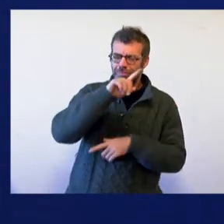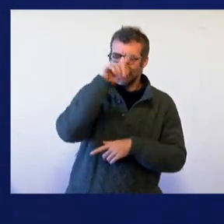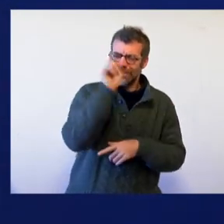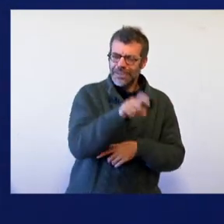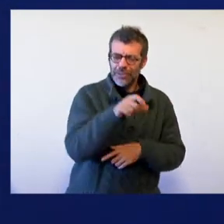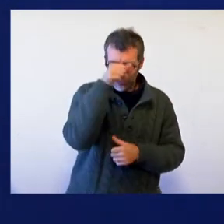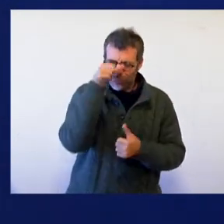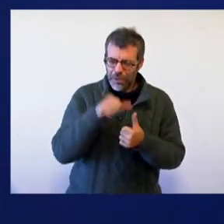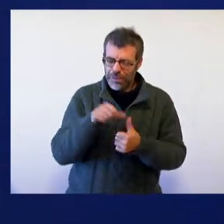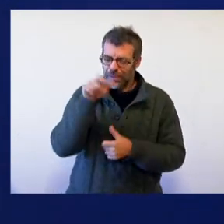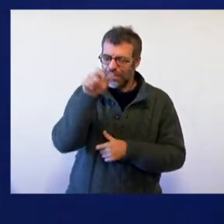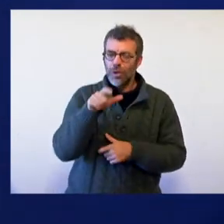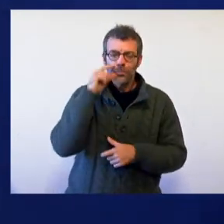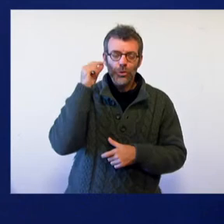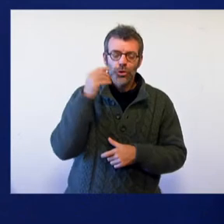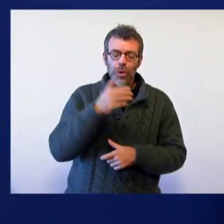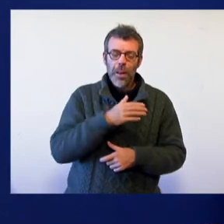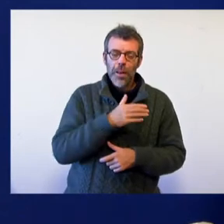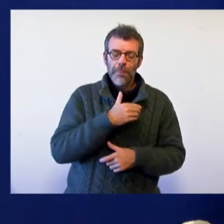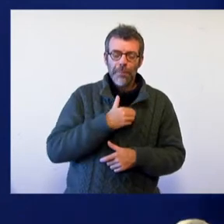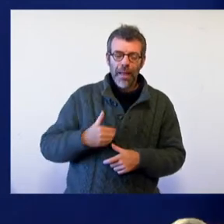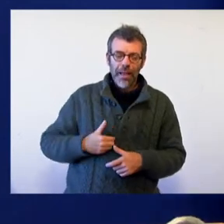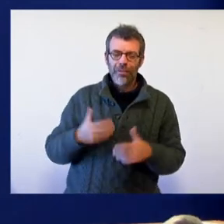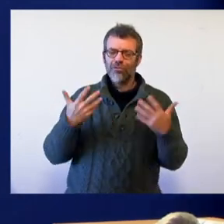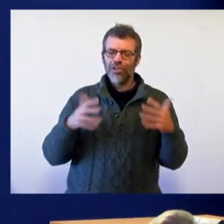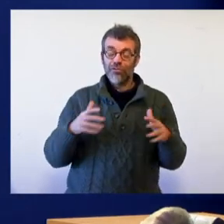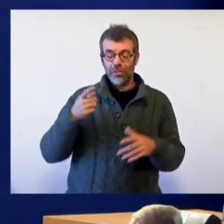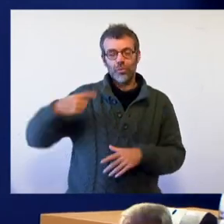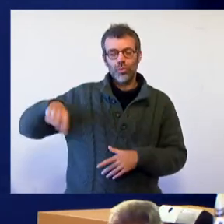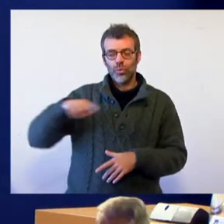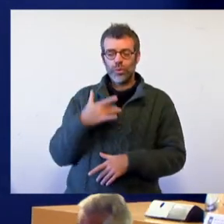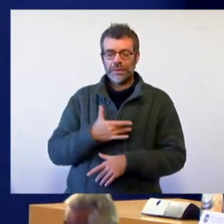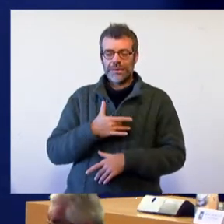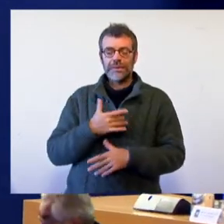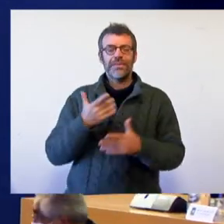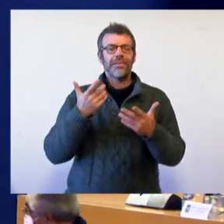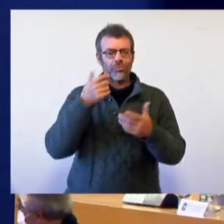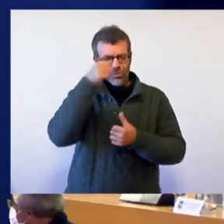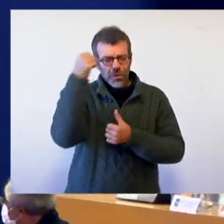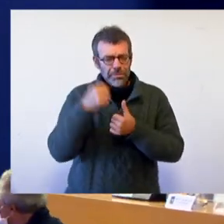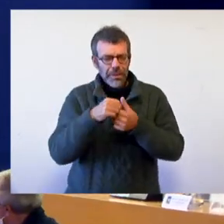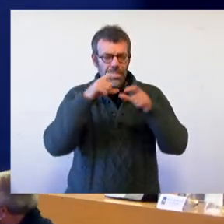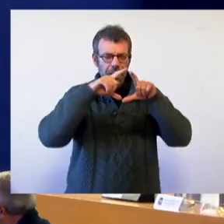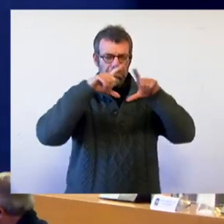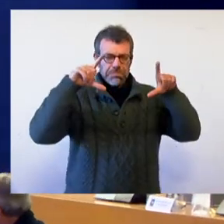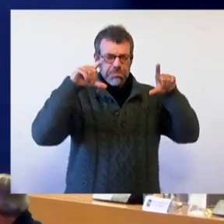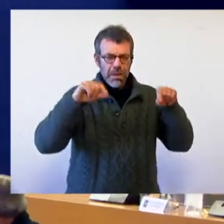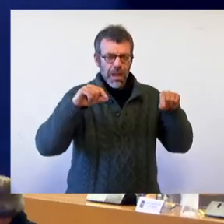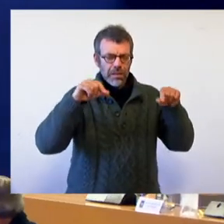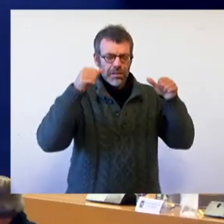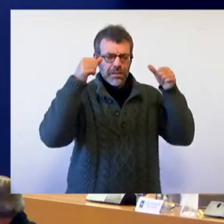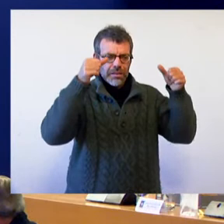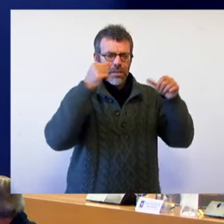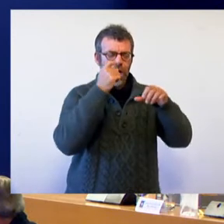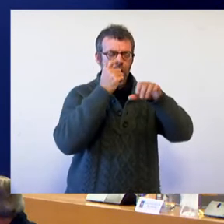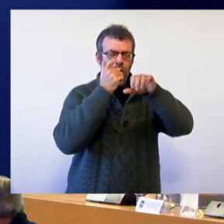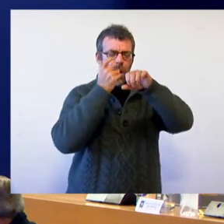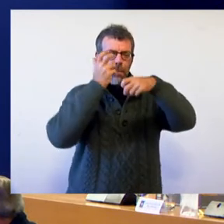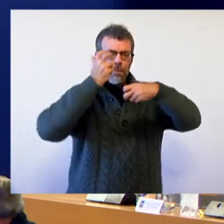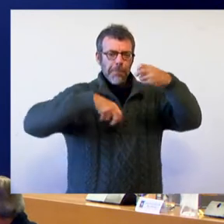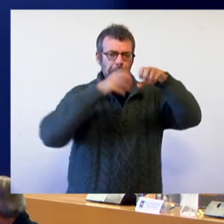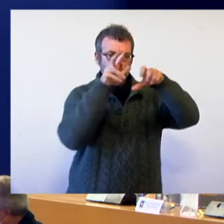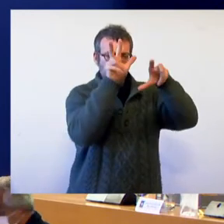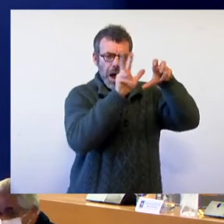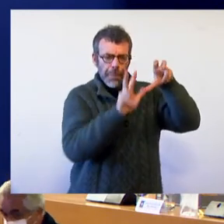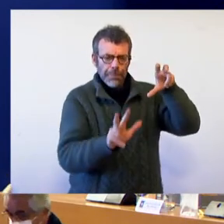ça à gérer, mais ça nous tient tous à cœur, c'est cette plaque en marbre qui avait été commandée pour le soldat Ronan Pointeau. Et